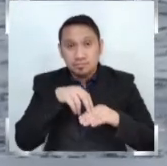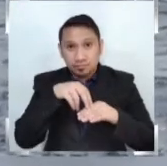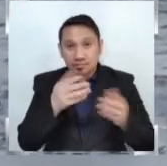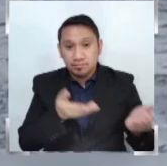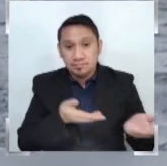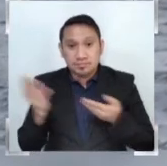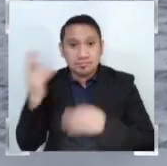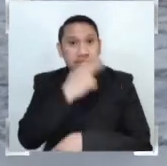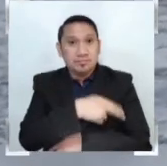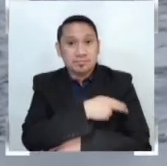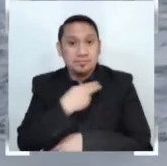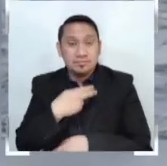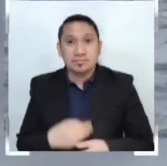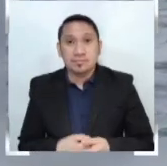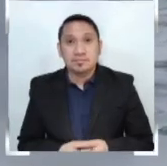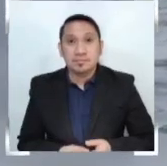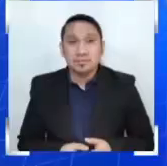ospital.